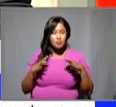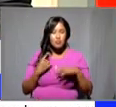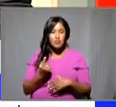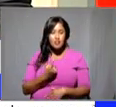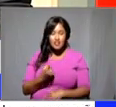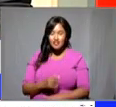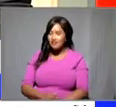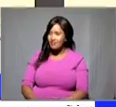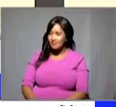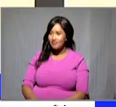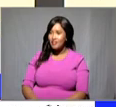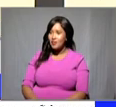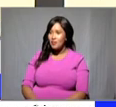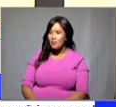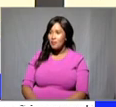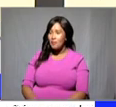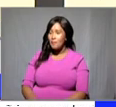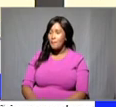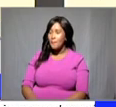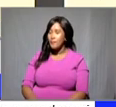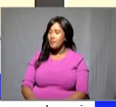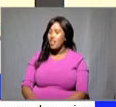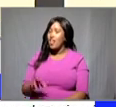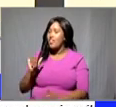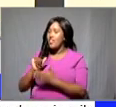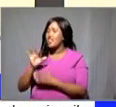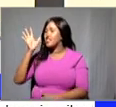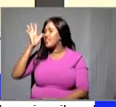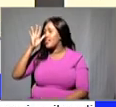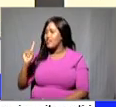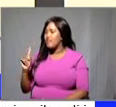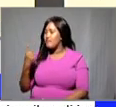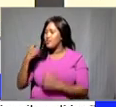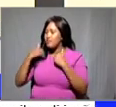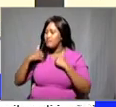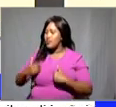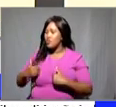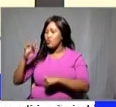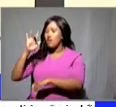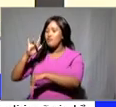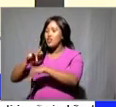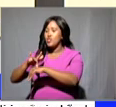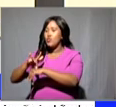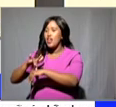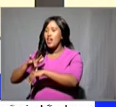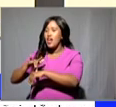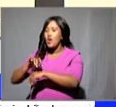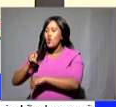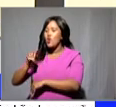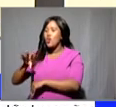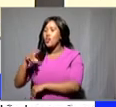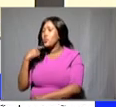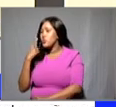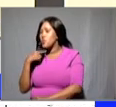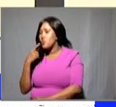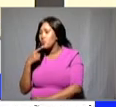Hedo saying you era wali muno to thungu mudra urari wa mbere ku get corona guku ri